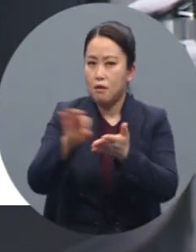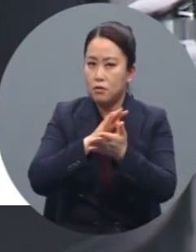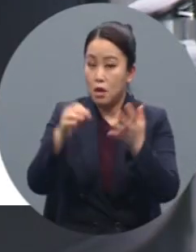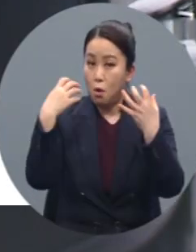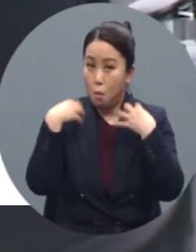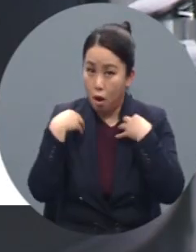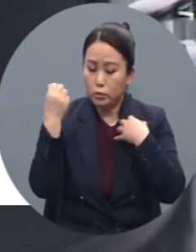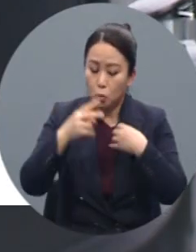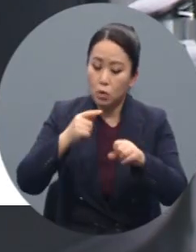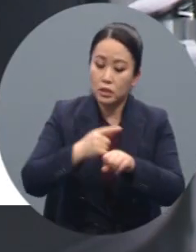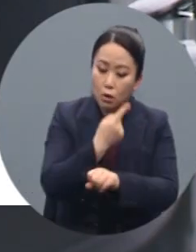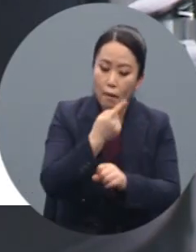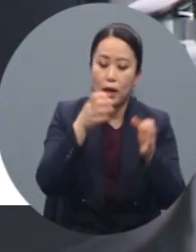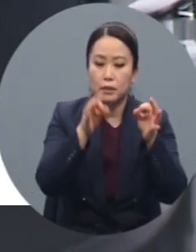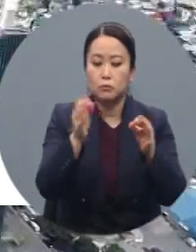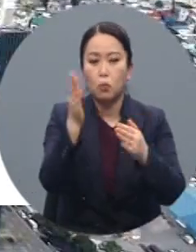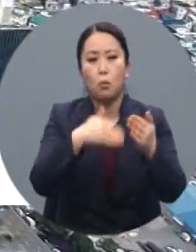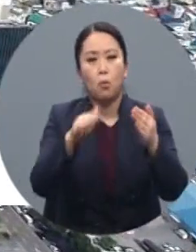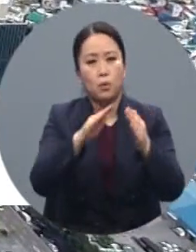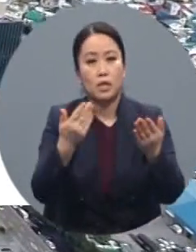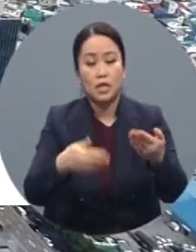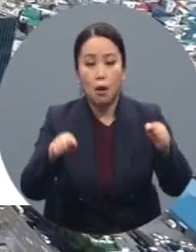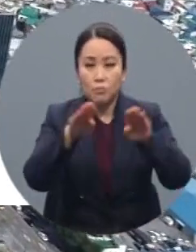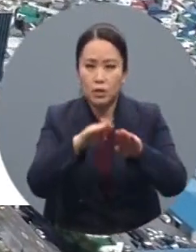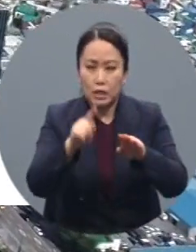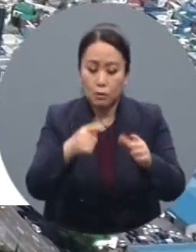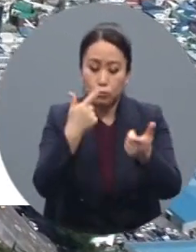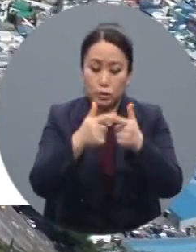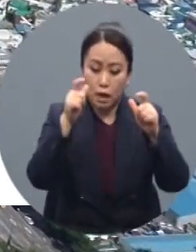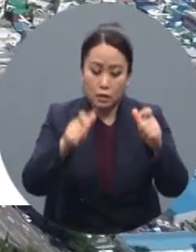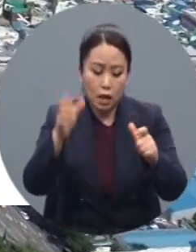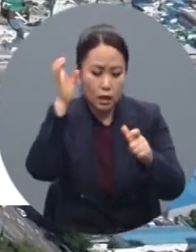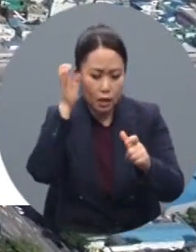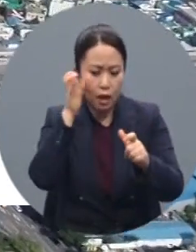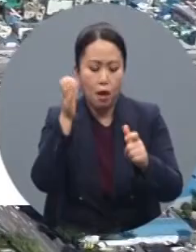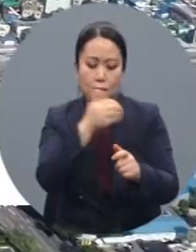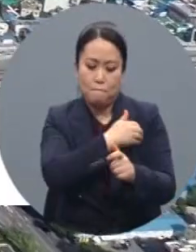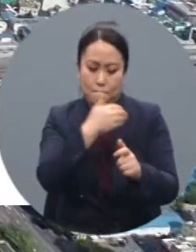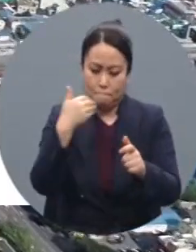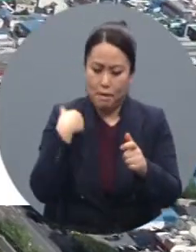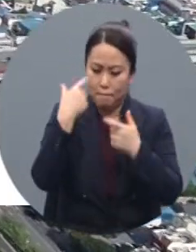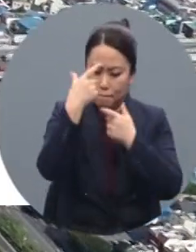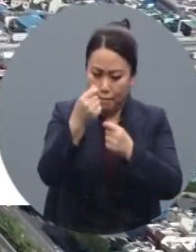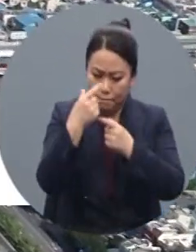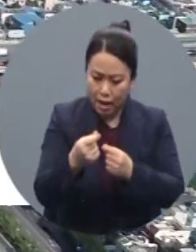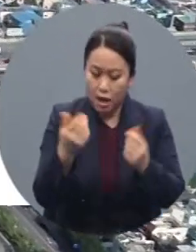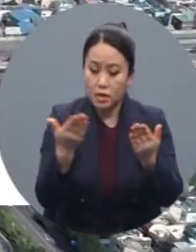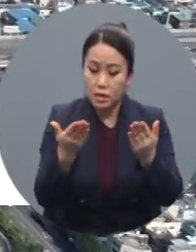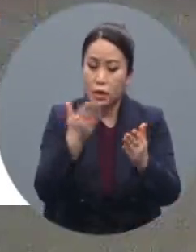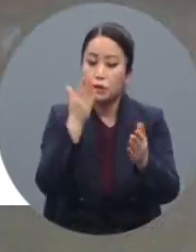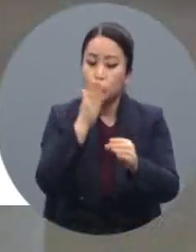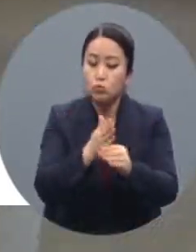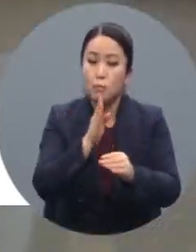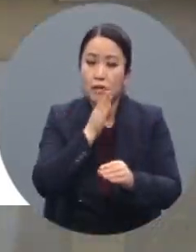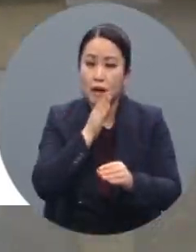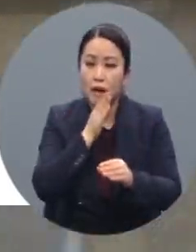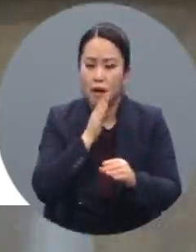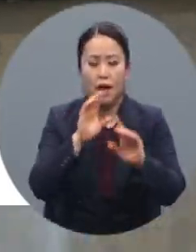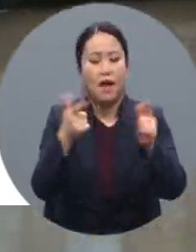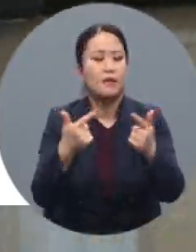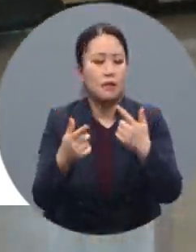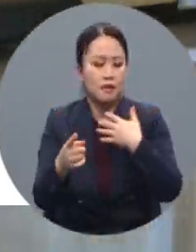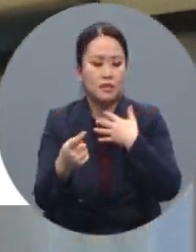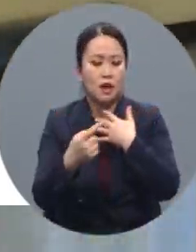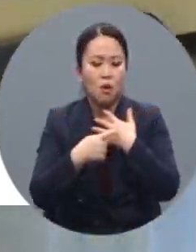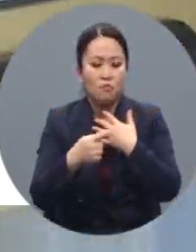과연 기대만큼 지역에서 역할을 하고 있느냐는 점입니다. 여전히 부산 본사는 형식이고 껍데기에 불과하다는 지적,